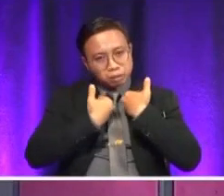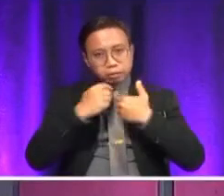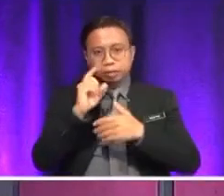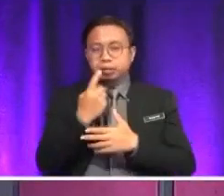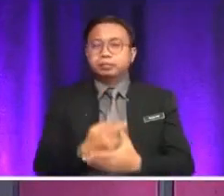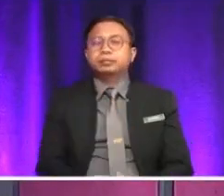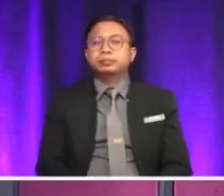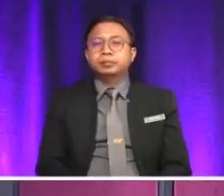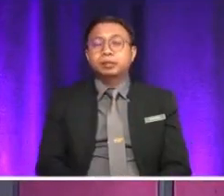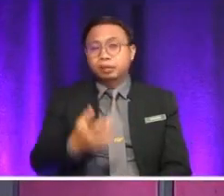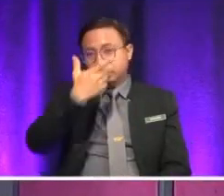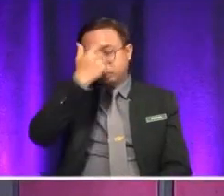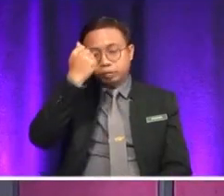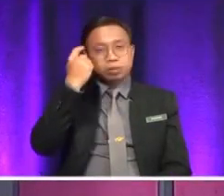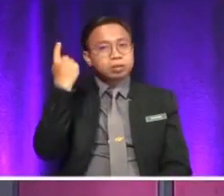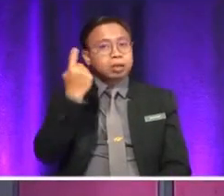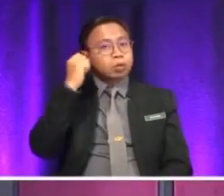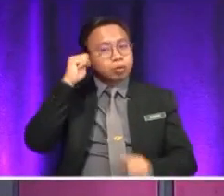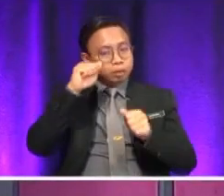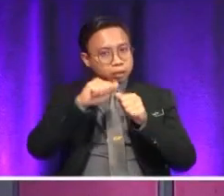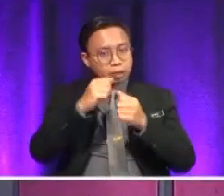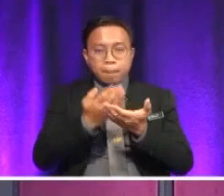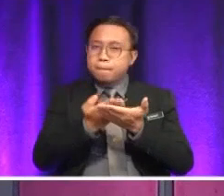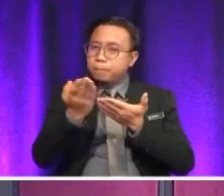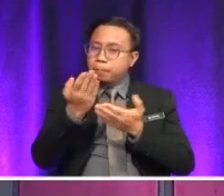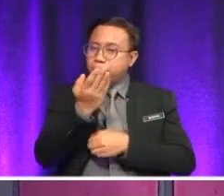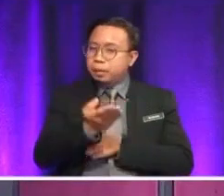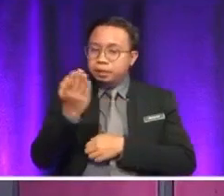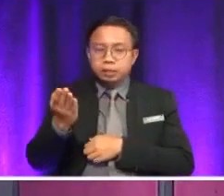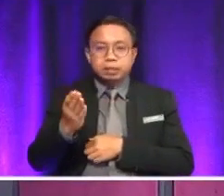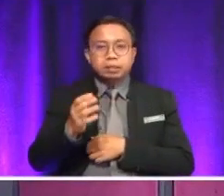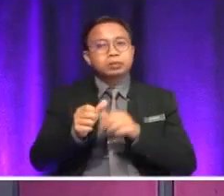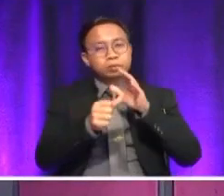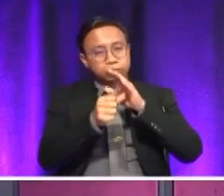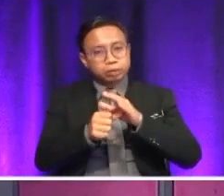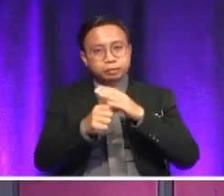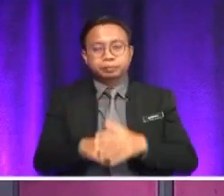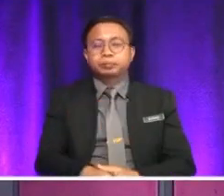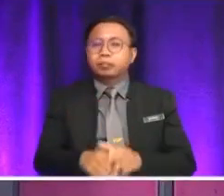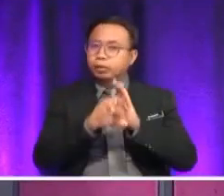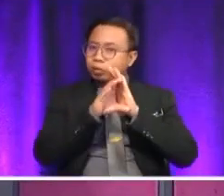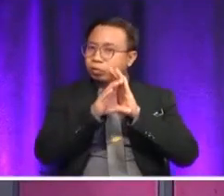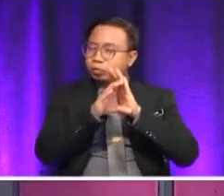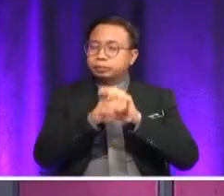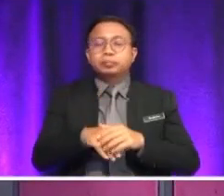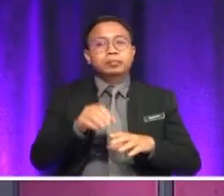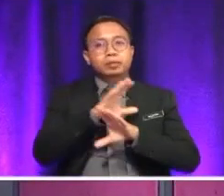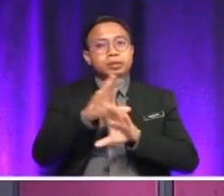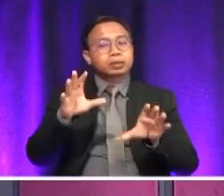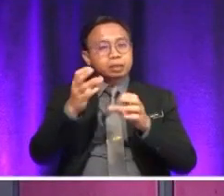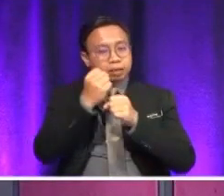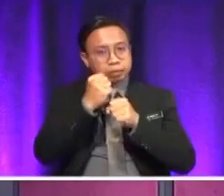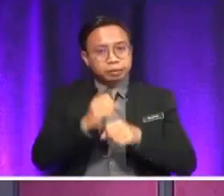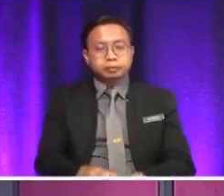sangat. Sebab apa? Dia selalu mengingatkan benda yang stres tadi tu. Contohnya hari tu dia tak dapat nak